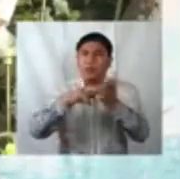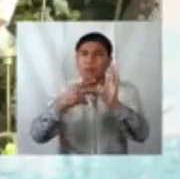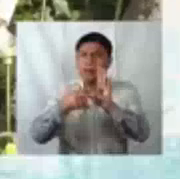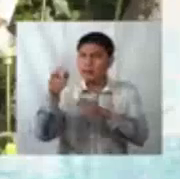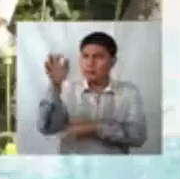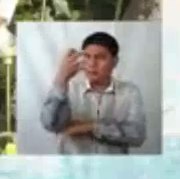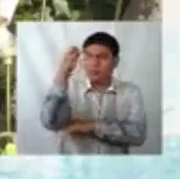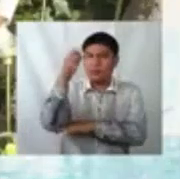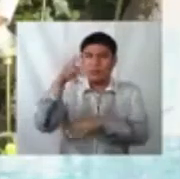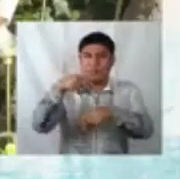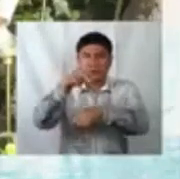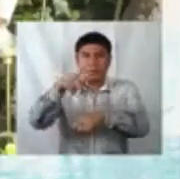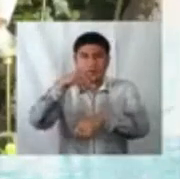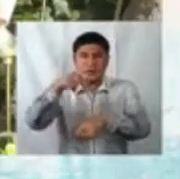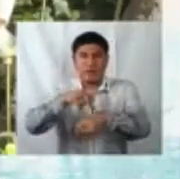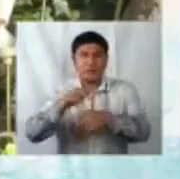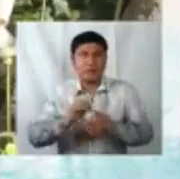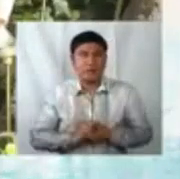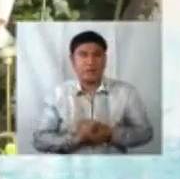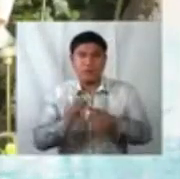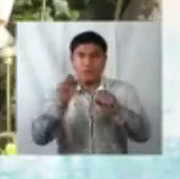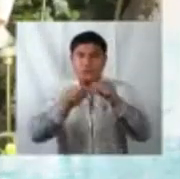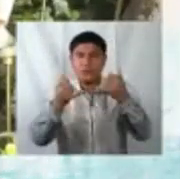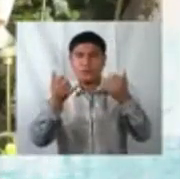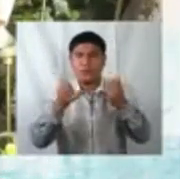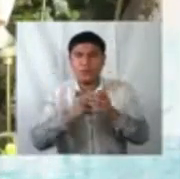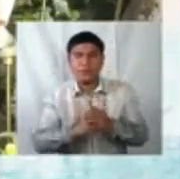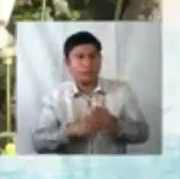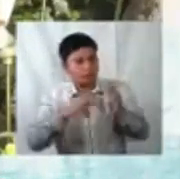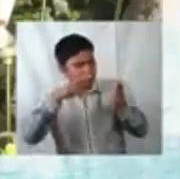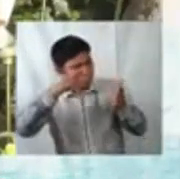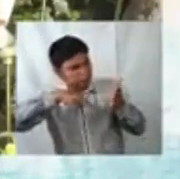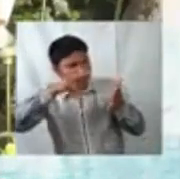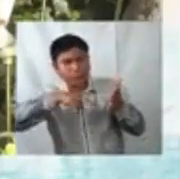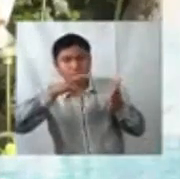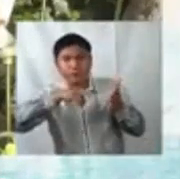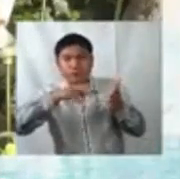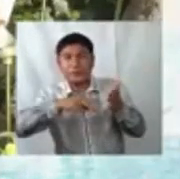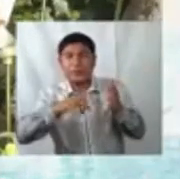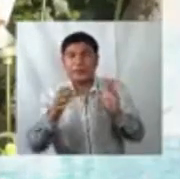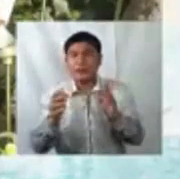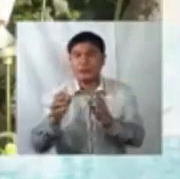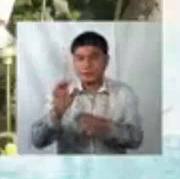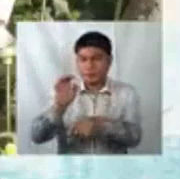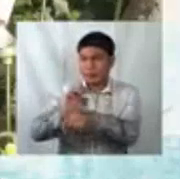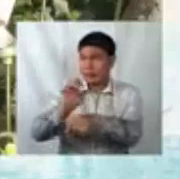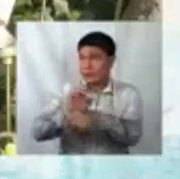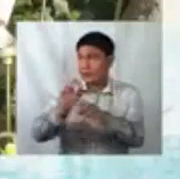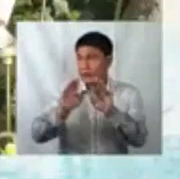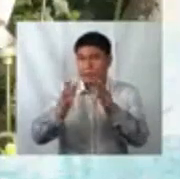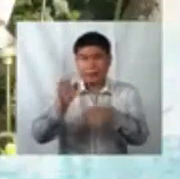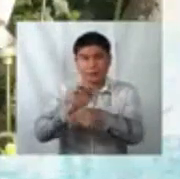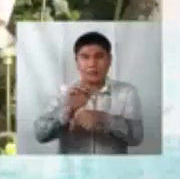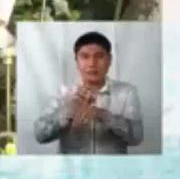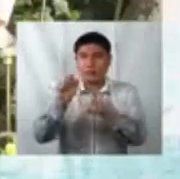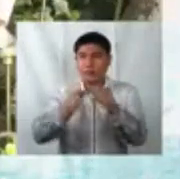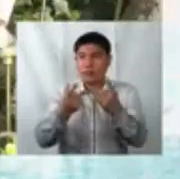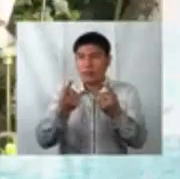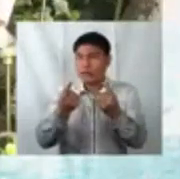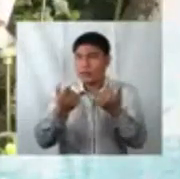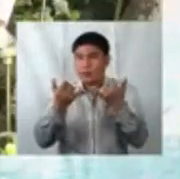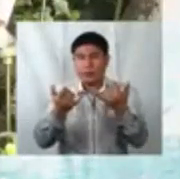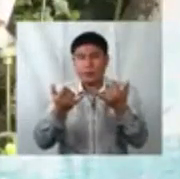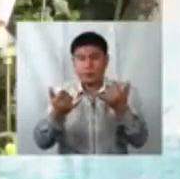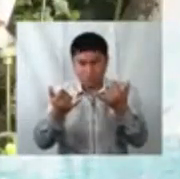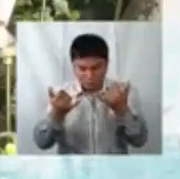ng Pilipinas? So, ano po, mababasa niyo po ito sa wikang Ingles. Pero ang gagawin ko ho, dahil wala po